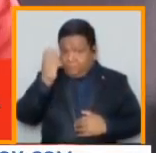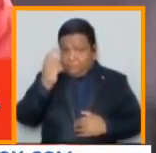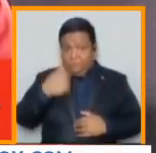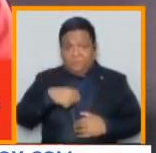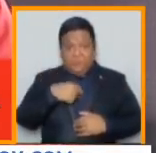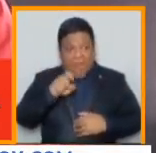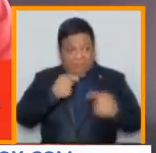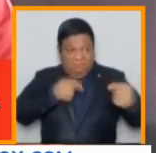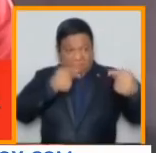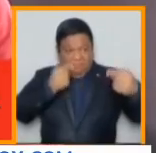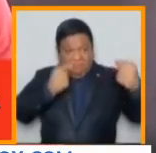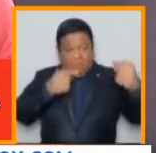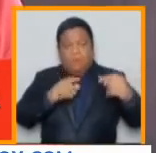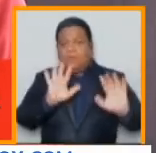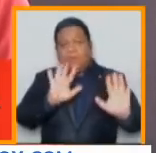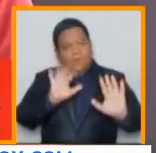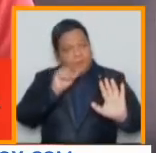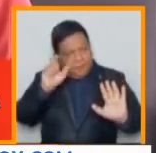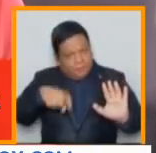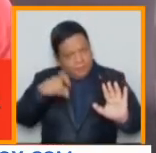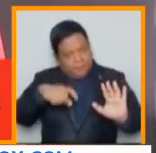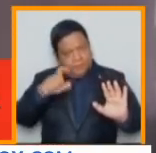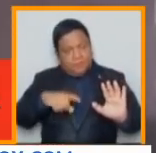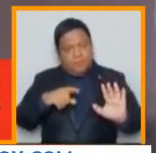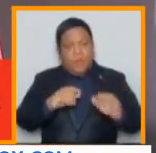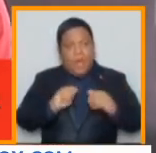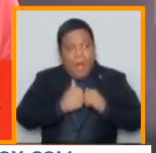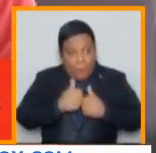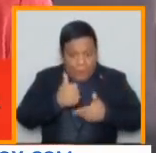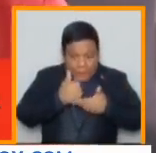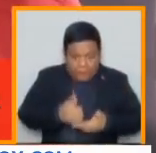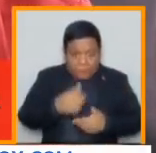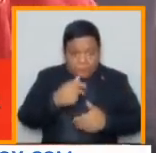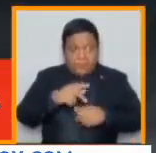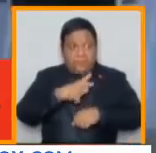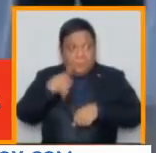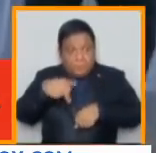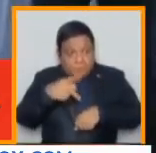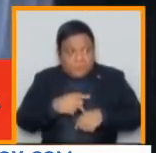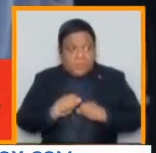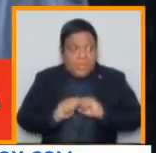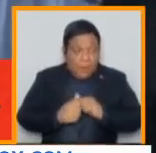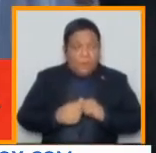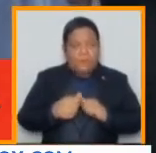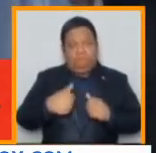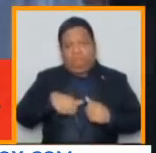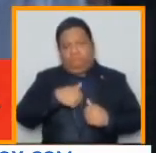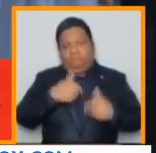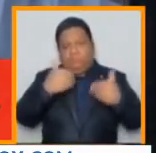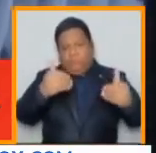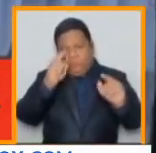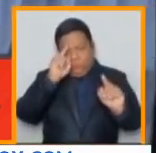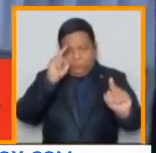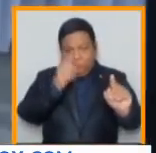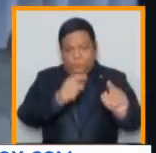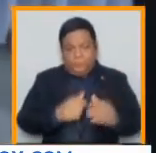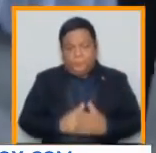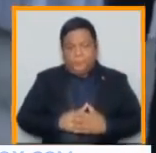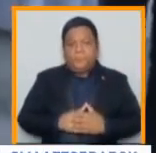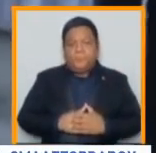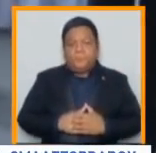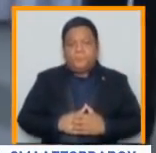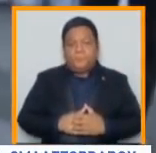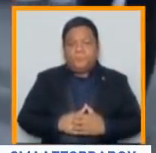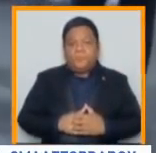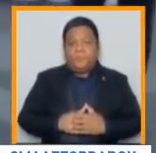yung makatulong sa bansa natin, yun ang ipupush natin. Nasa Oriental Mindoro si Senador